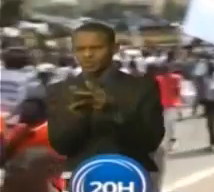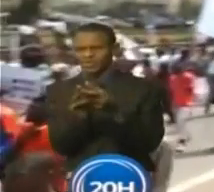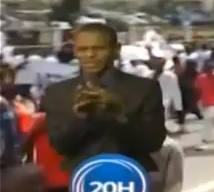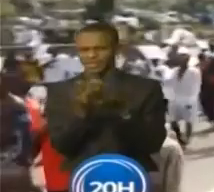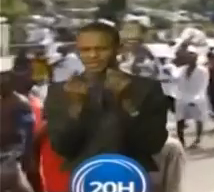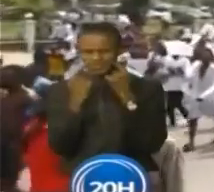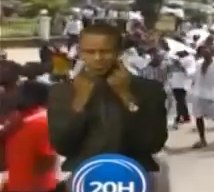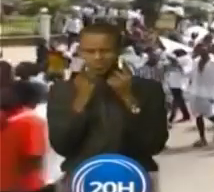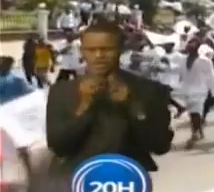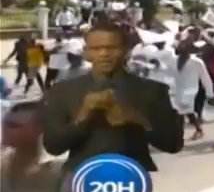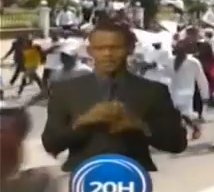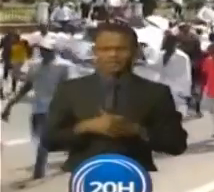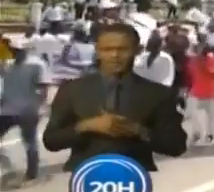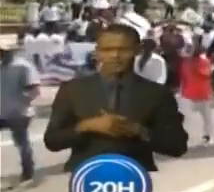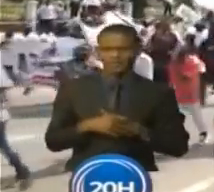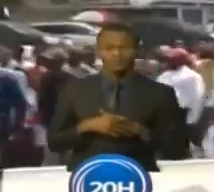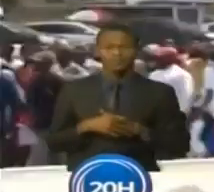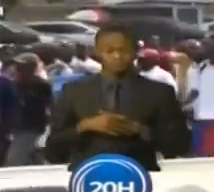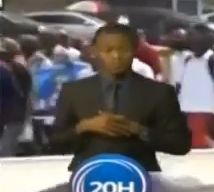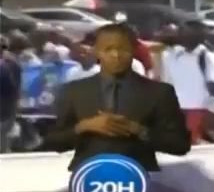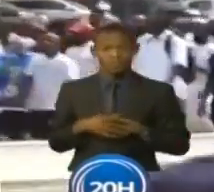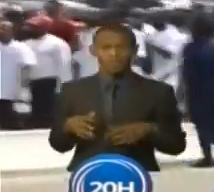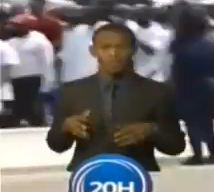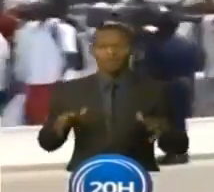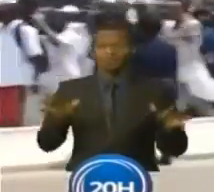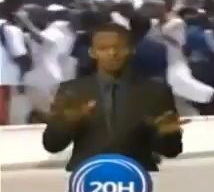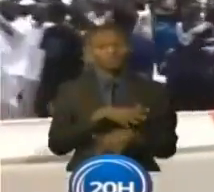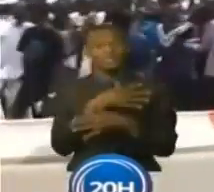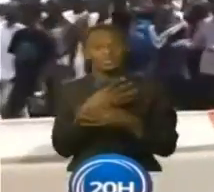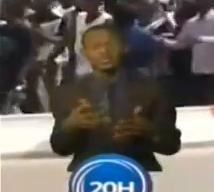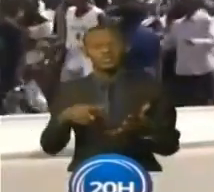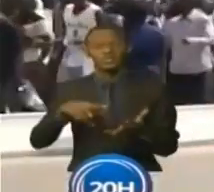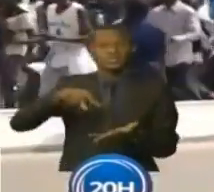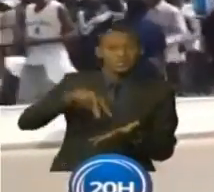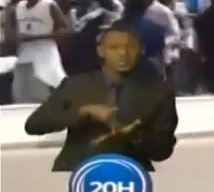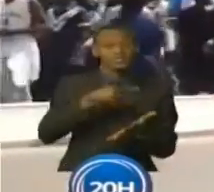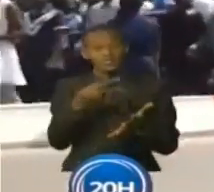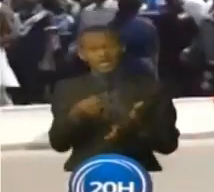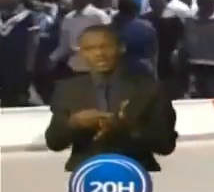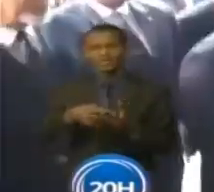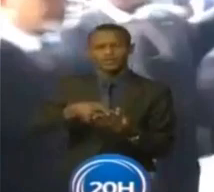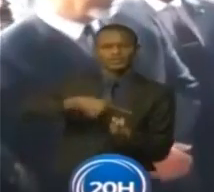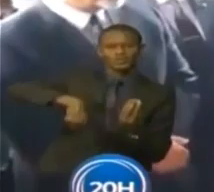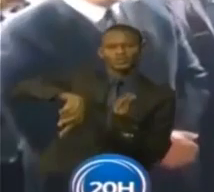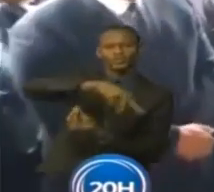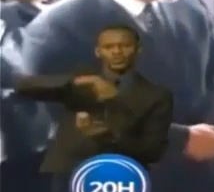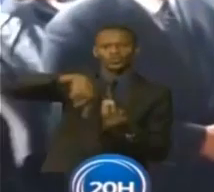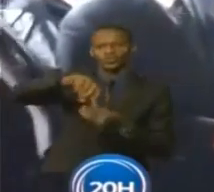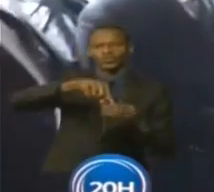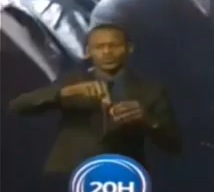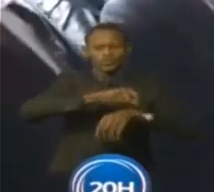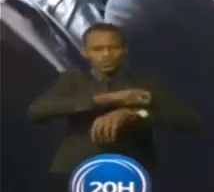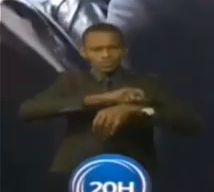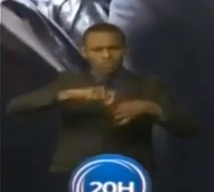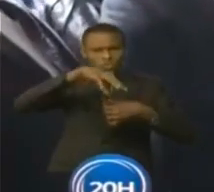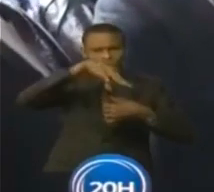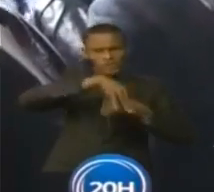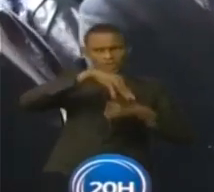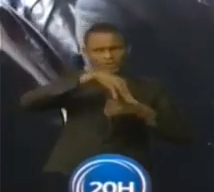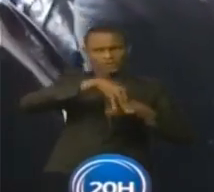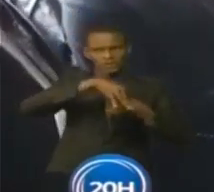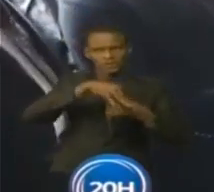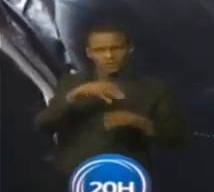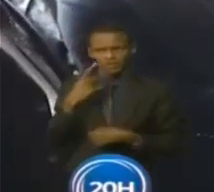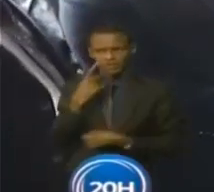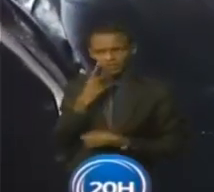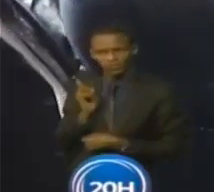Musique, danse, c'est l'ambiance qui a régné aux environs de la Commission électorale nationale indépendante ce mercredi 4 octobre 2023, à plus de deux